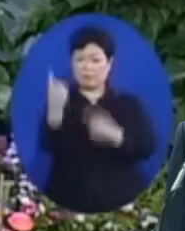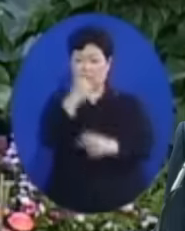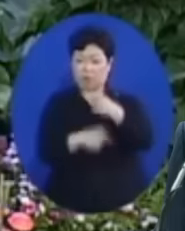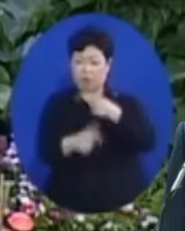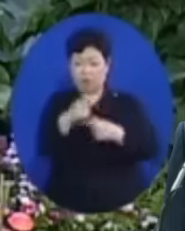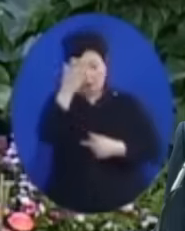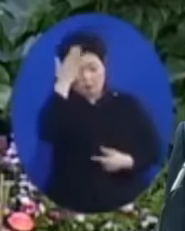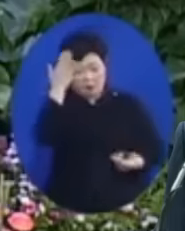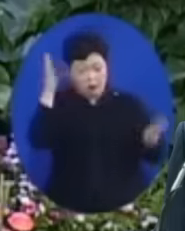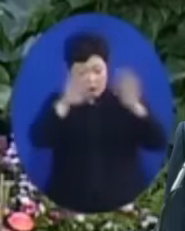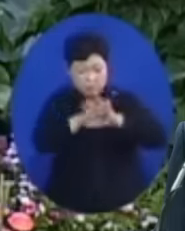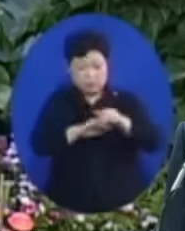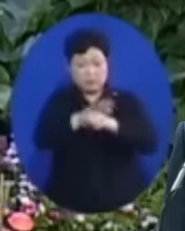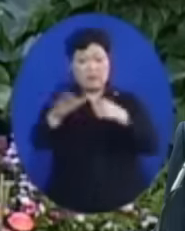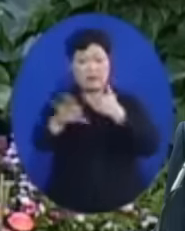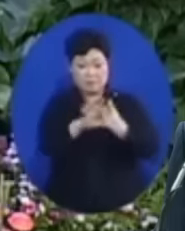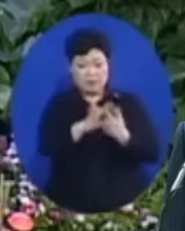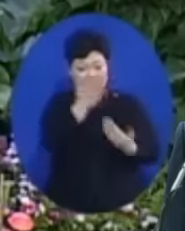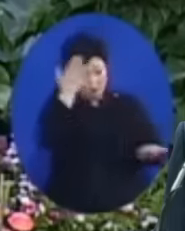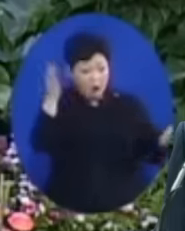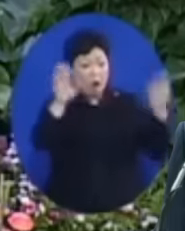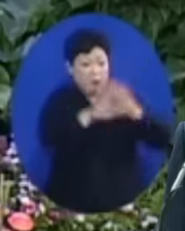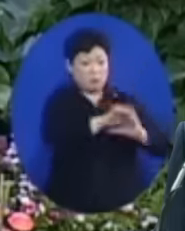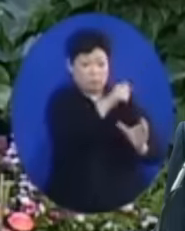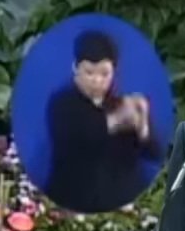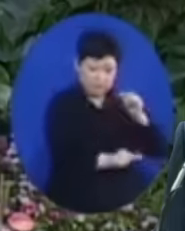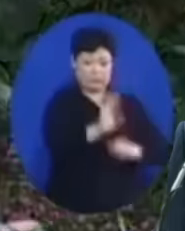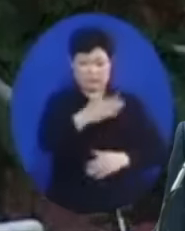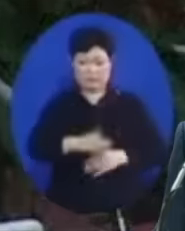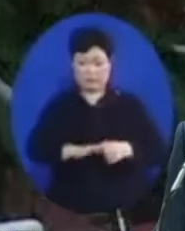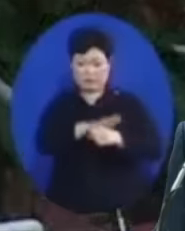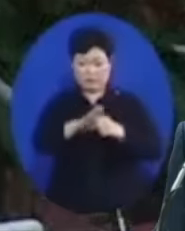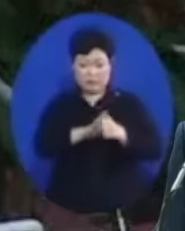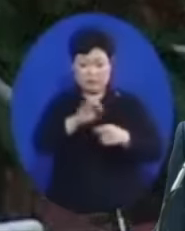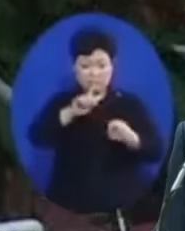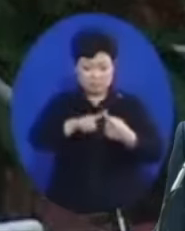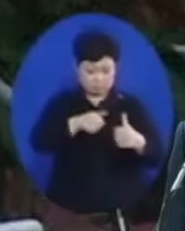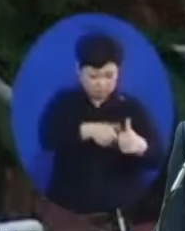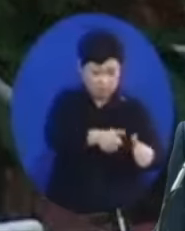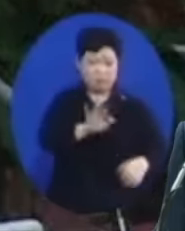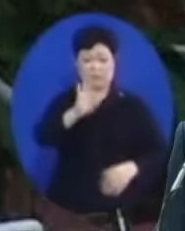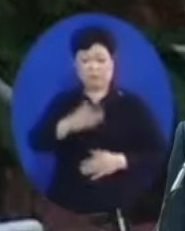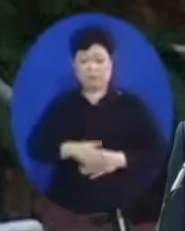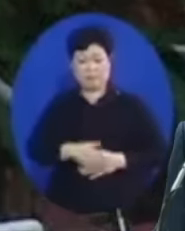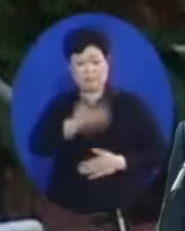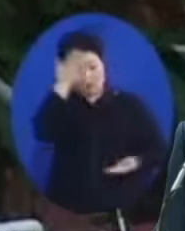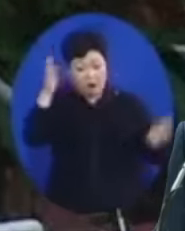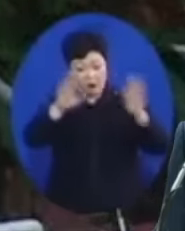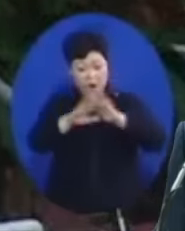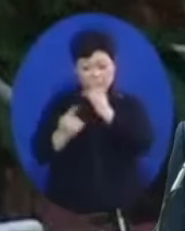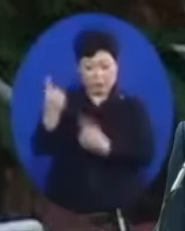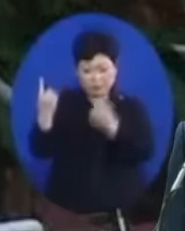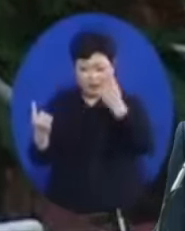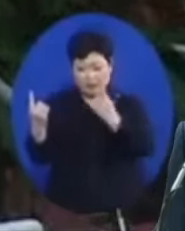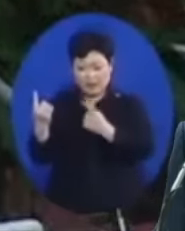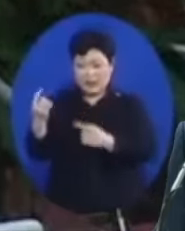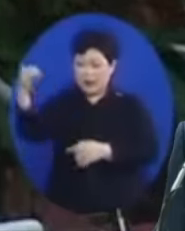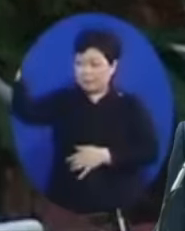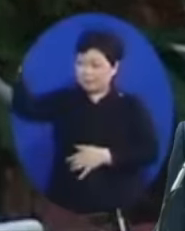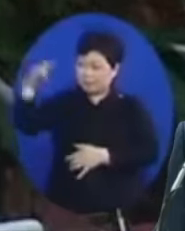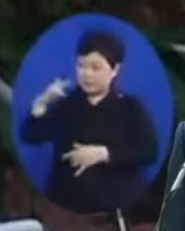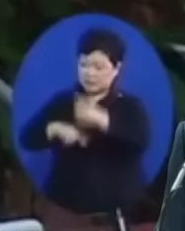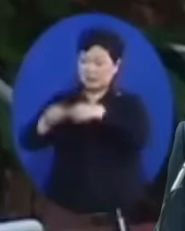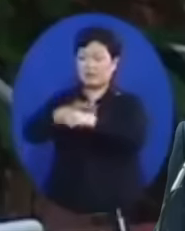더 사랑하면 어두움으로 가는 것입니다. 사랑하는 걸 찾아가지 않겠습니까? 어두움보다 빛을 사랑하면